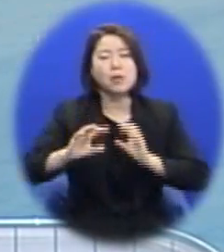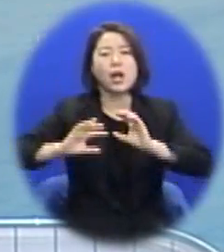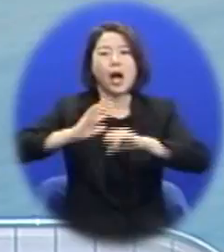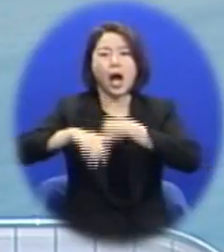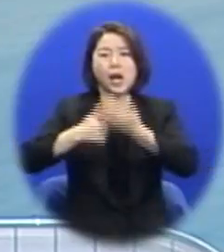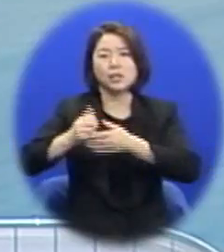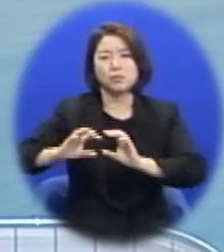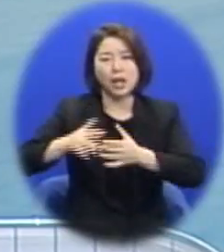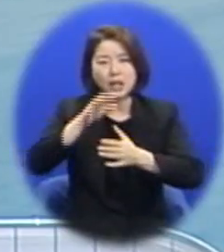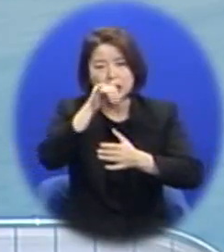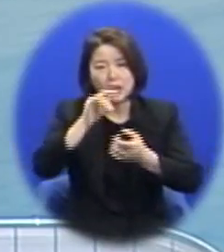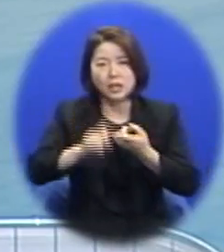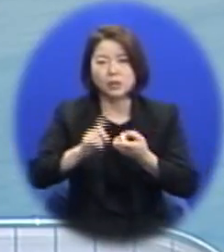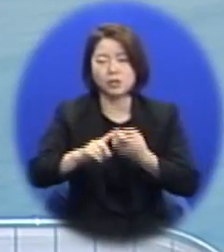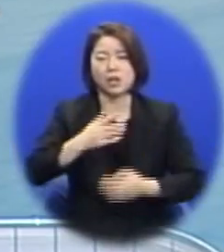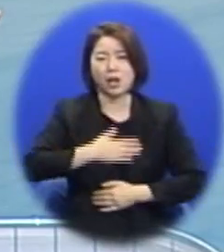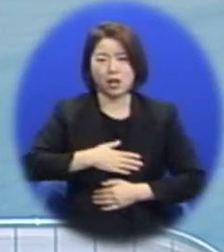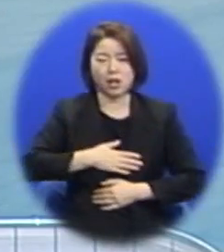되었어요. 요한계시록을 통해서.